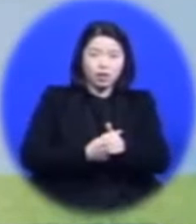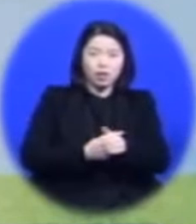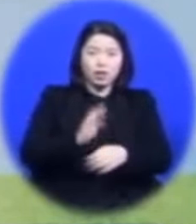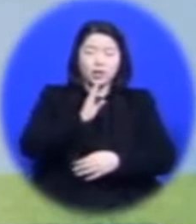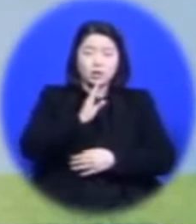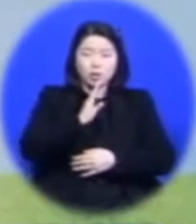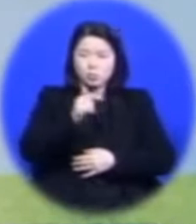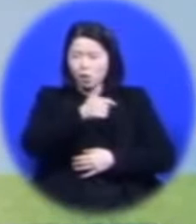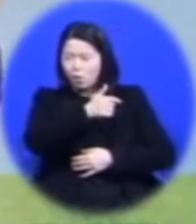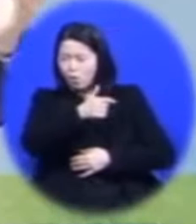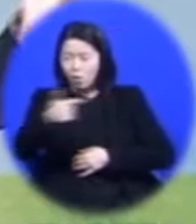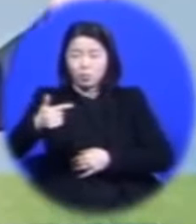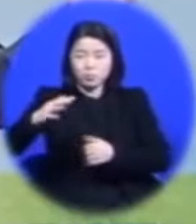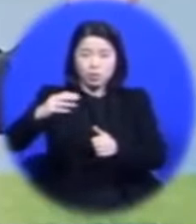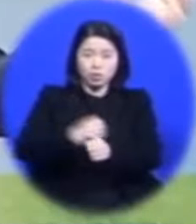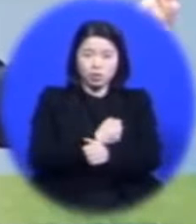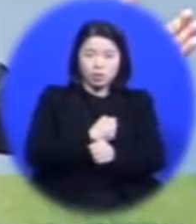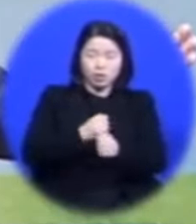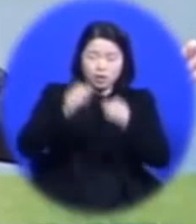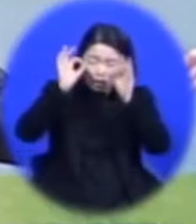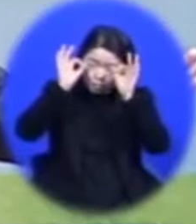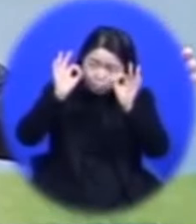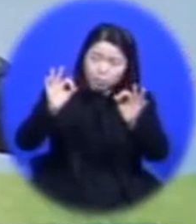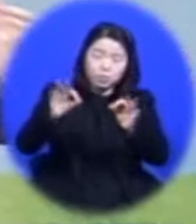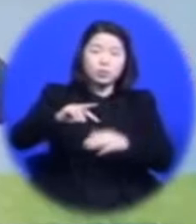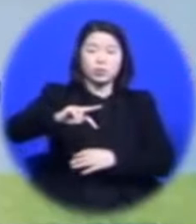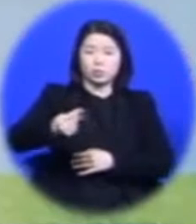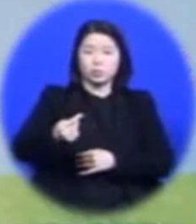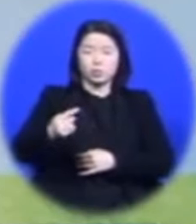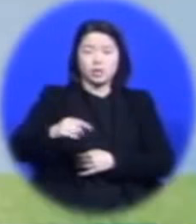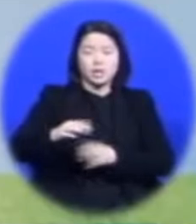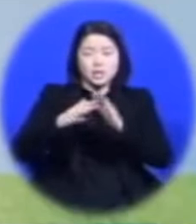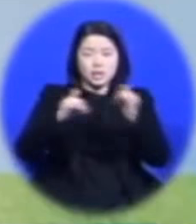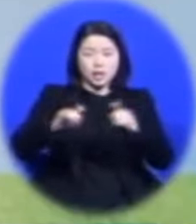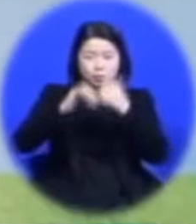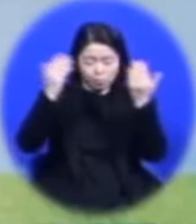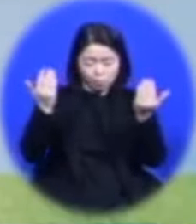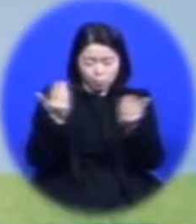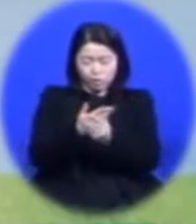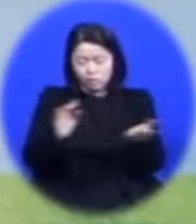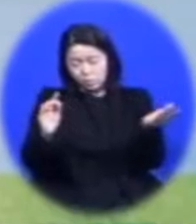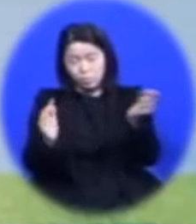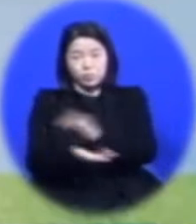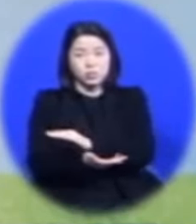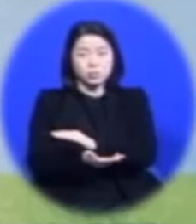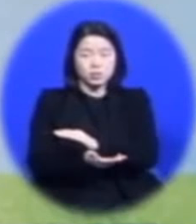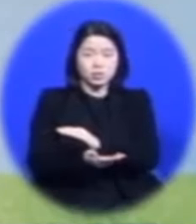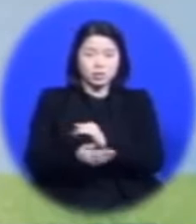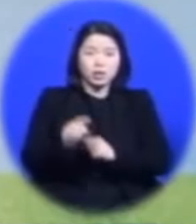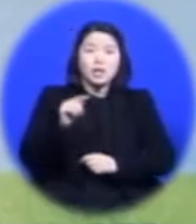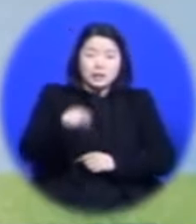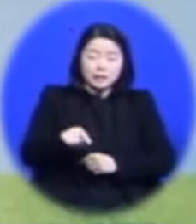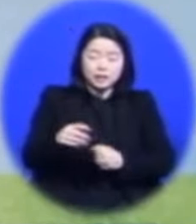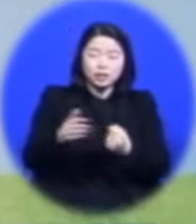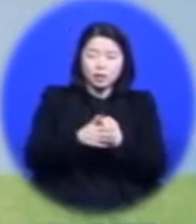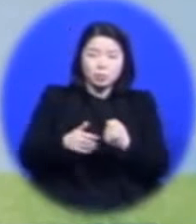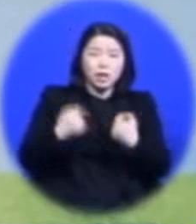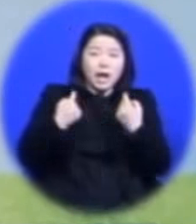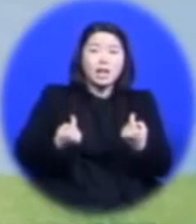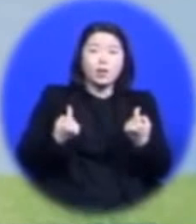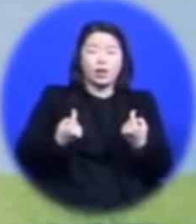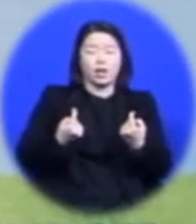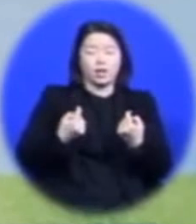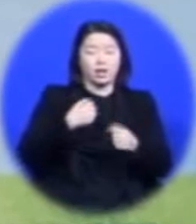정말 엄청난 자연을 한번 이렇게 보는 것도 말입니다 사람이 싹 뒤집어 그런 그런 것 때문에 여행을 하는